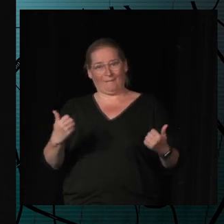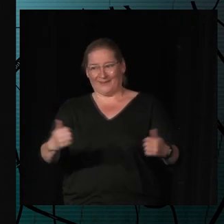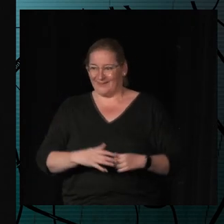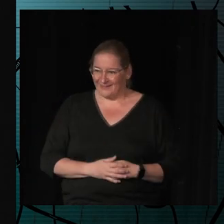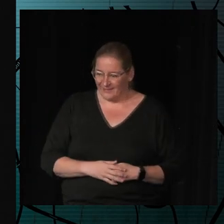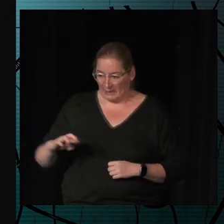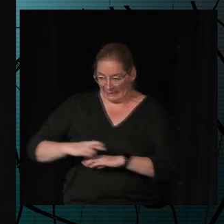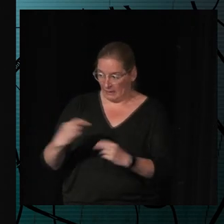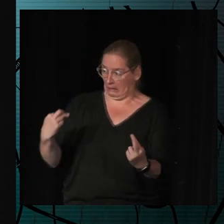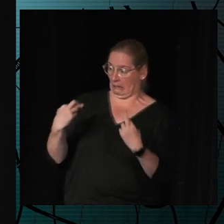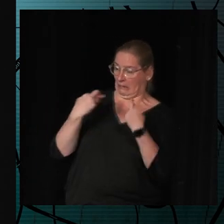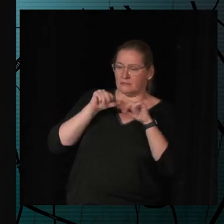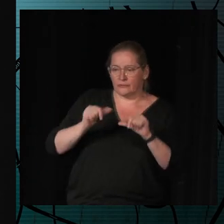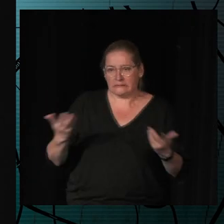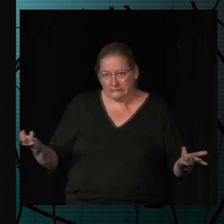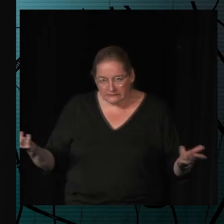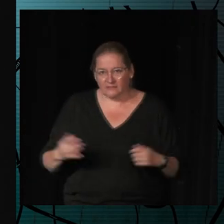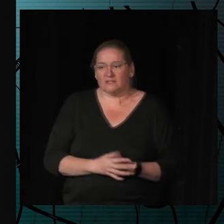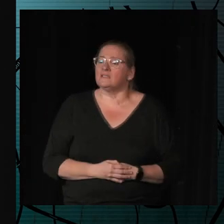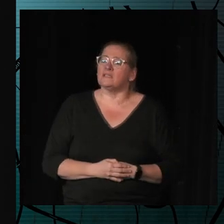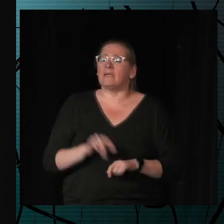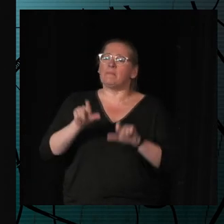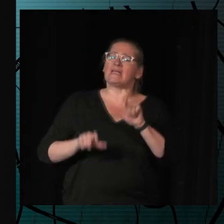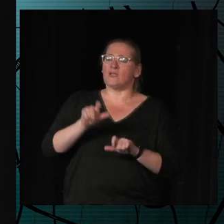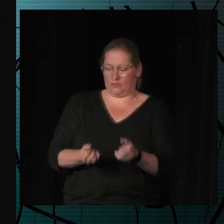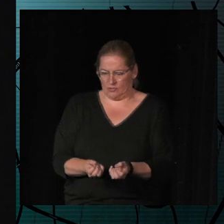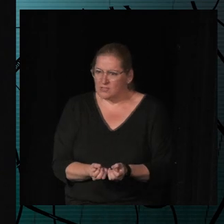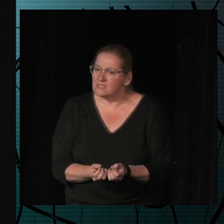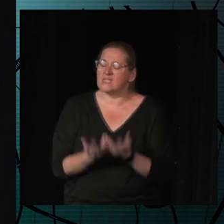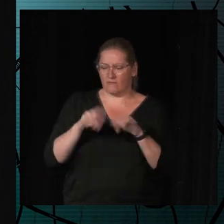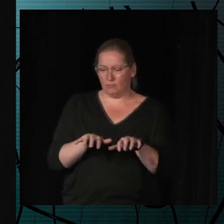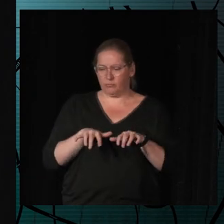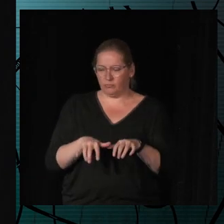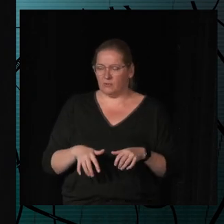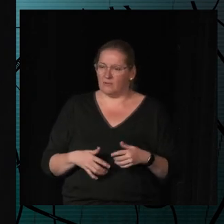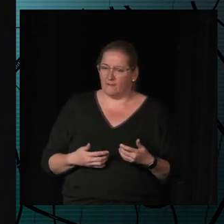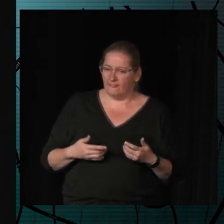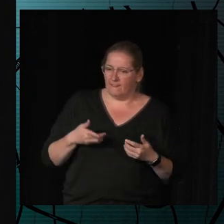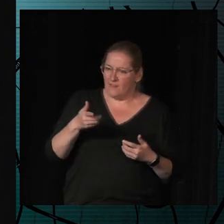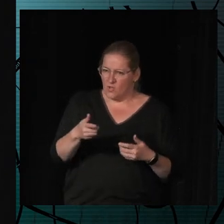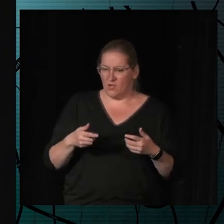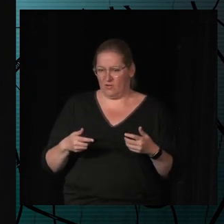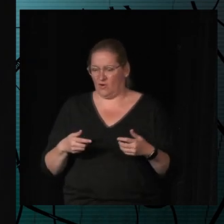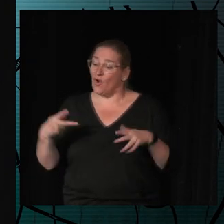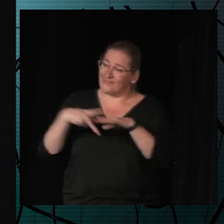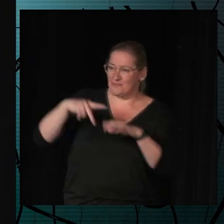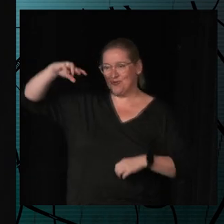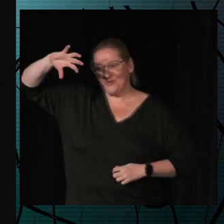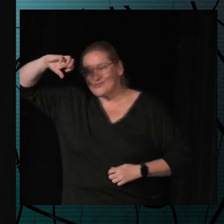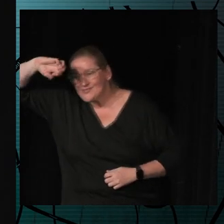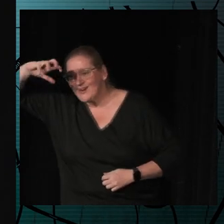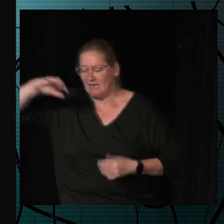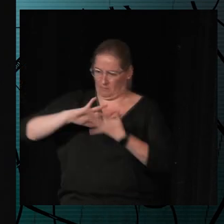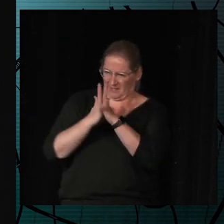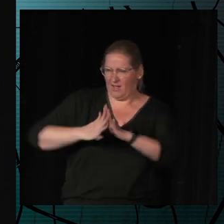surgissement des rat mais malgré tout les développeurs ont au bout de certain temps recours dès qu'on vire à la catastrophe à des ambiances de tempête d'orage de nuit on